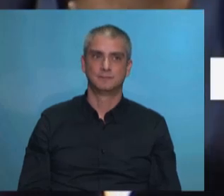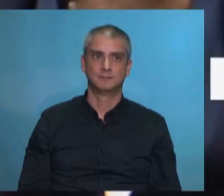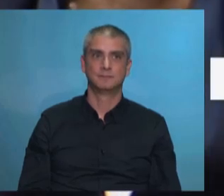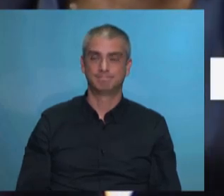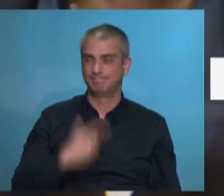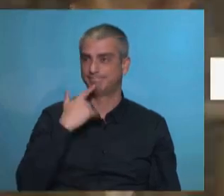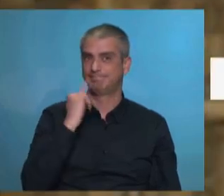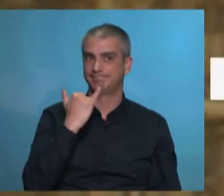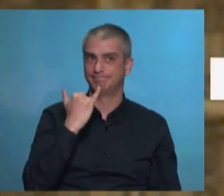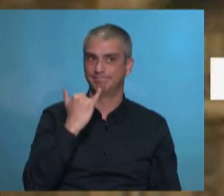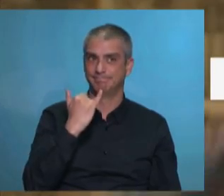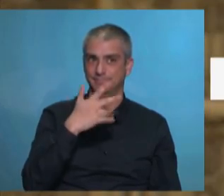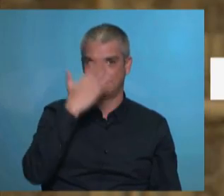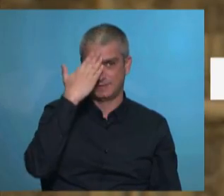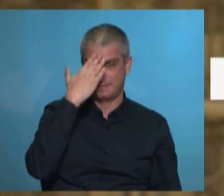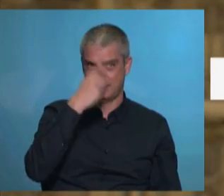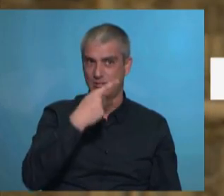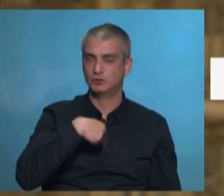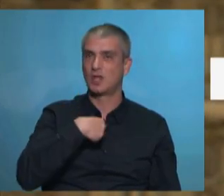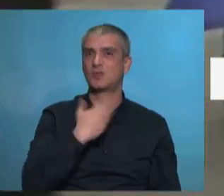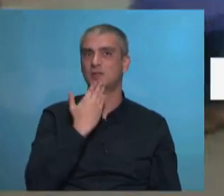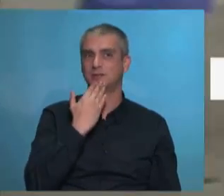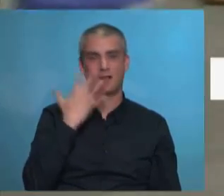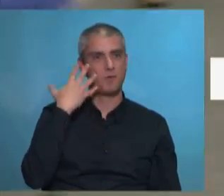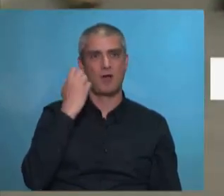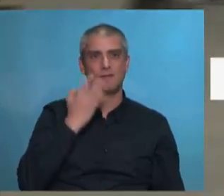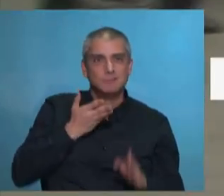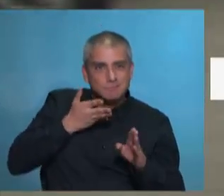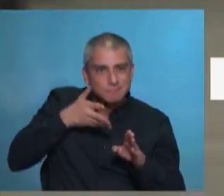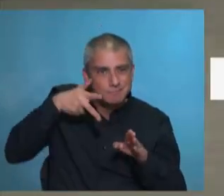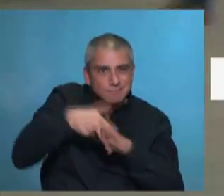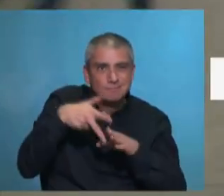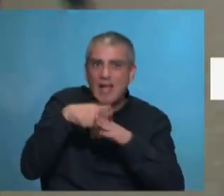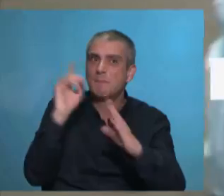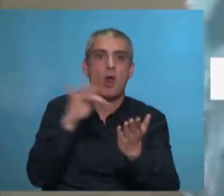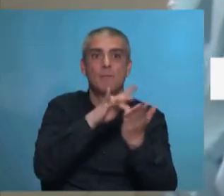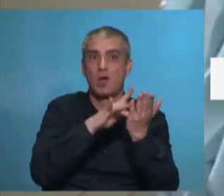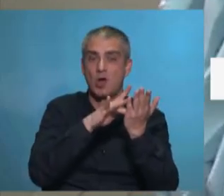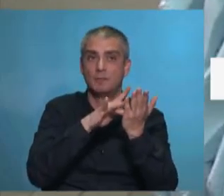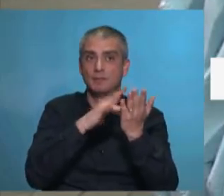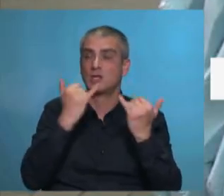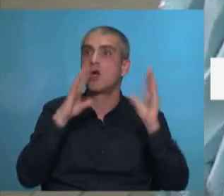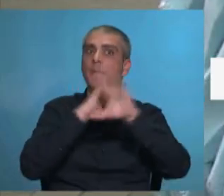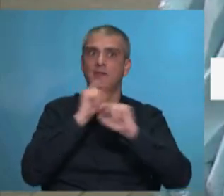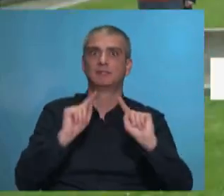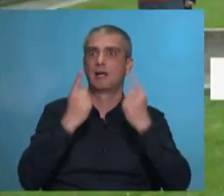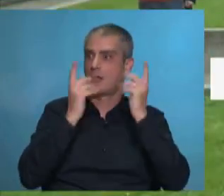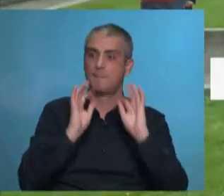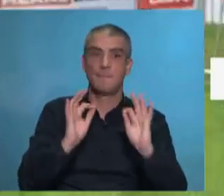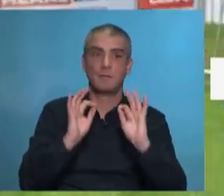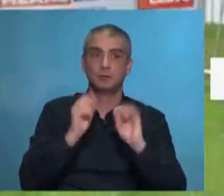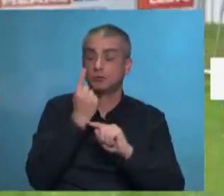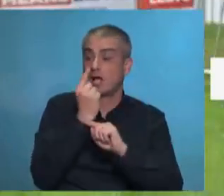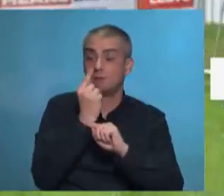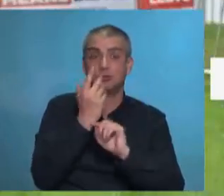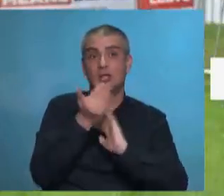כן, נכון מאוד, דניאלה. את מכירה את זה? שאנחנו הישראלים אוהבים להידחף לכל מקום? אז איכשהו הערב זה קרה ממש שניות